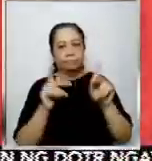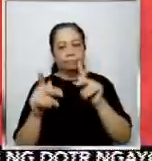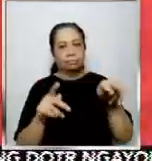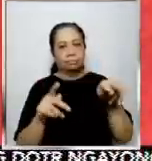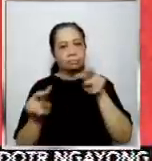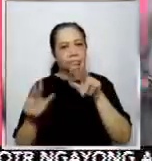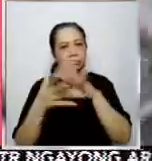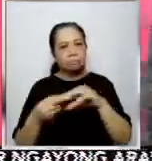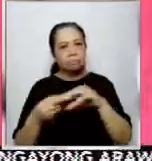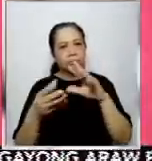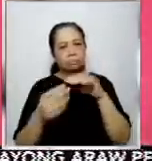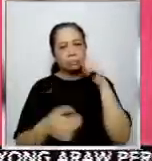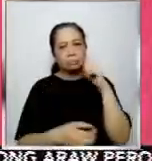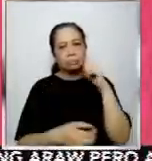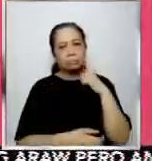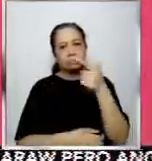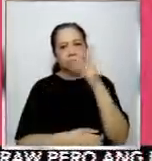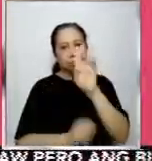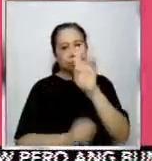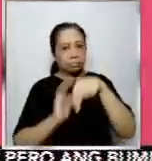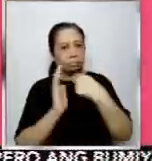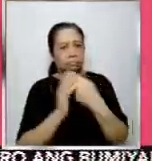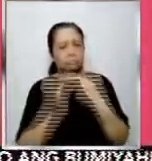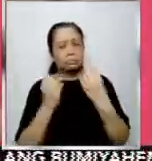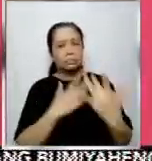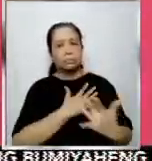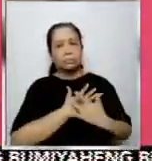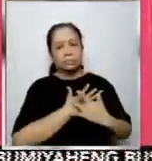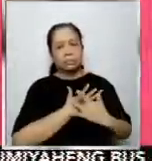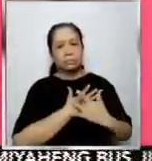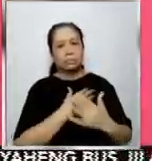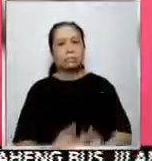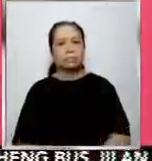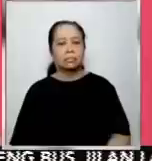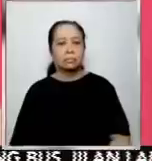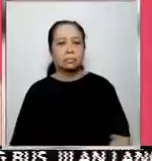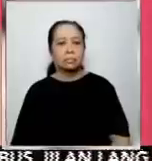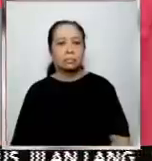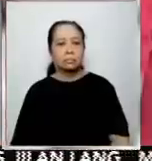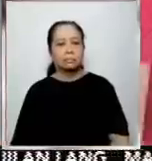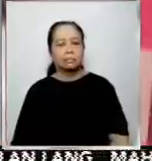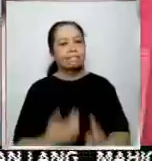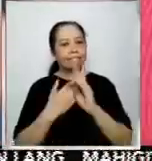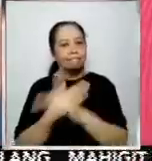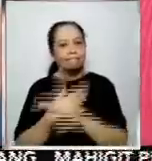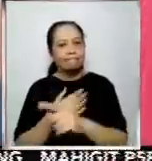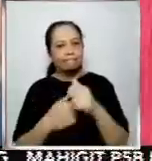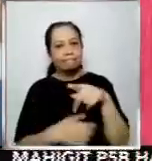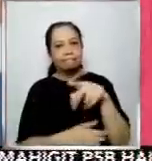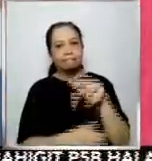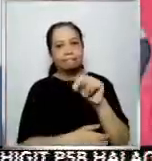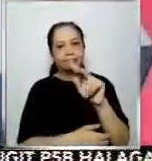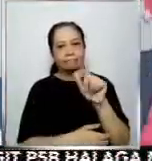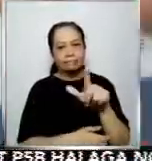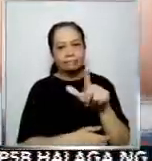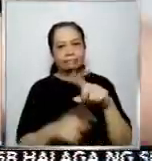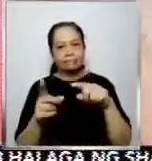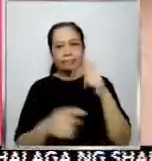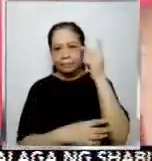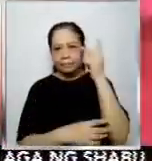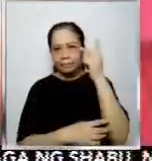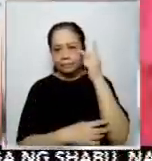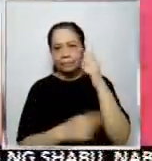ang naantig. Binalikan namin sa Pinoval sa Maynila si Kuya Kimo para iparating ang perang ipinaaabot ng mga